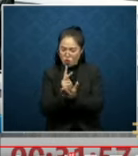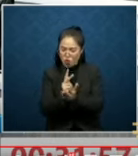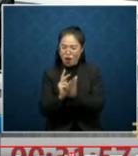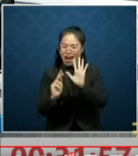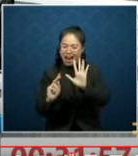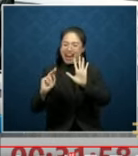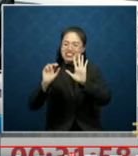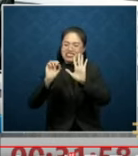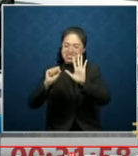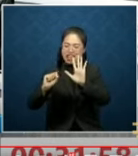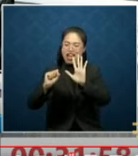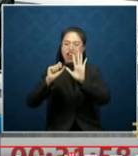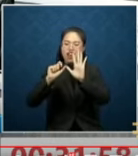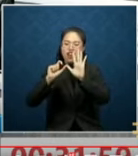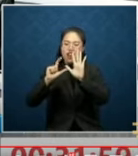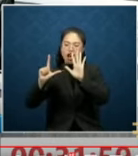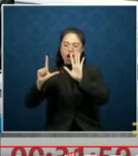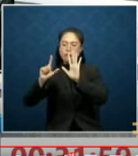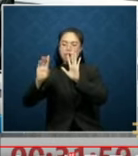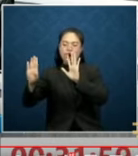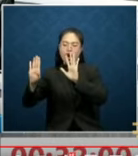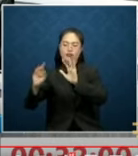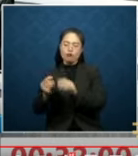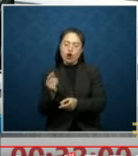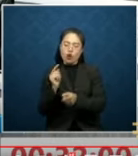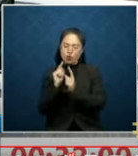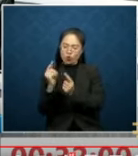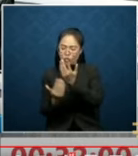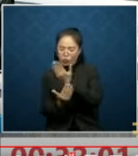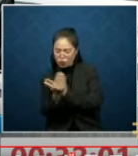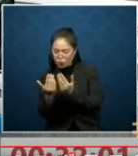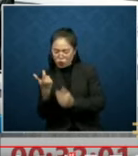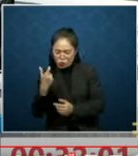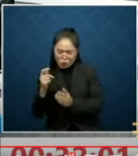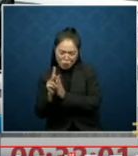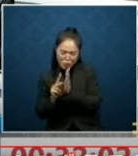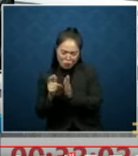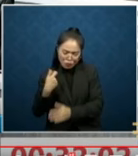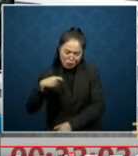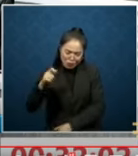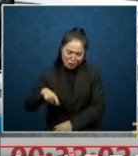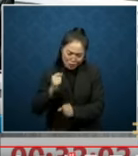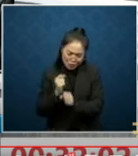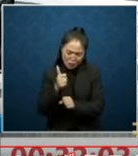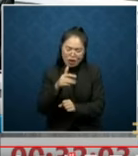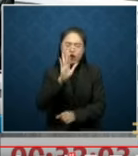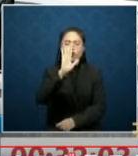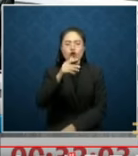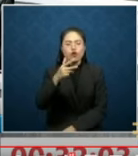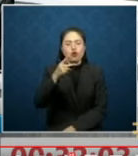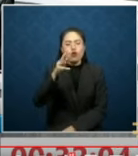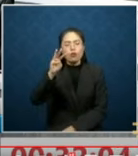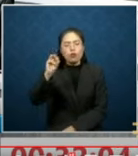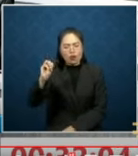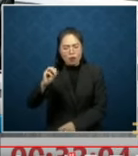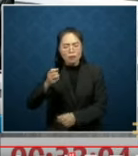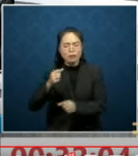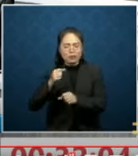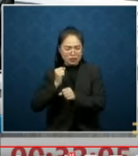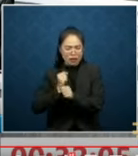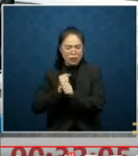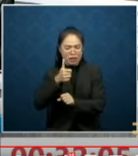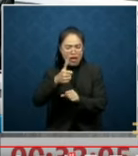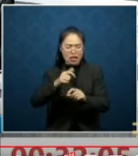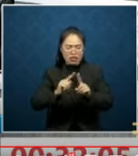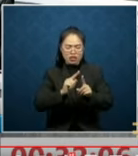ไปหาลือกฤษฎีกาว่าจะออกได้ไหมกฤษฎีกาก็บอกครม.ออกได้แต่ต้องปฏิบัติตามพรบ.วินัย